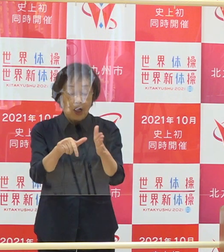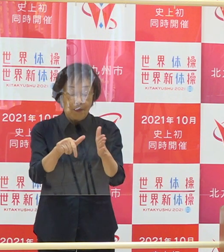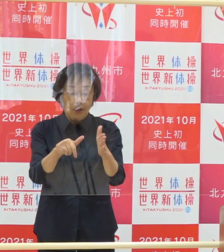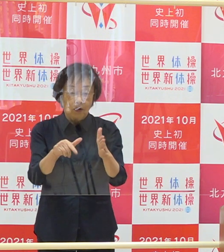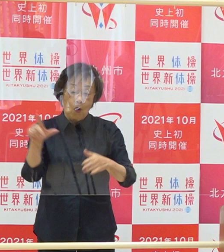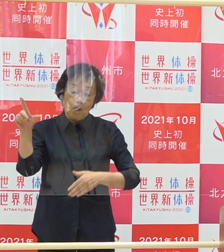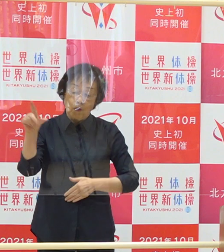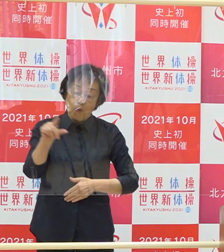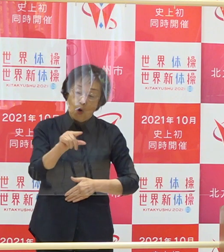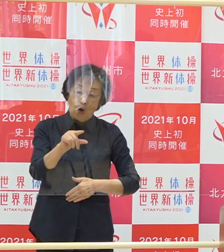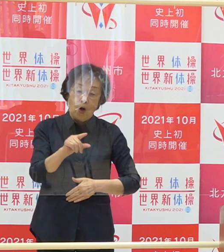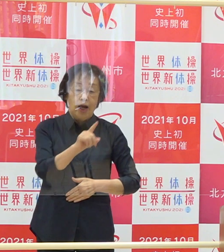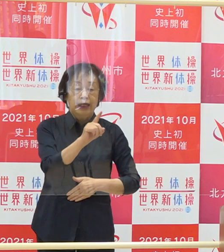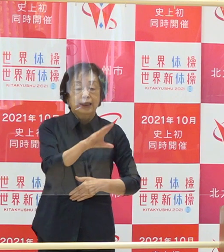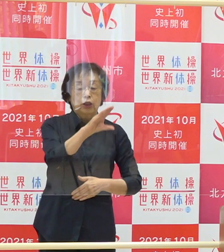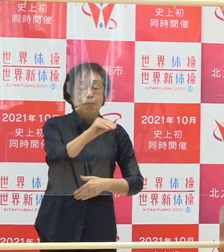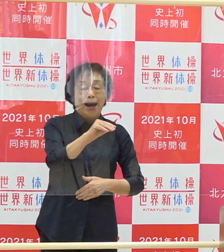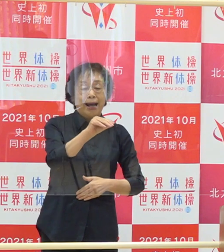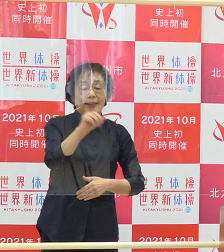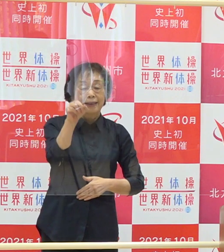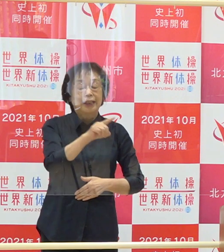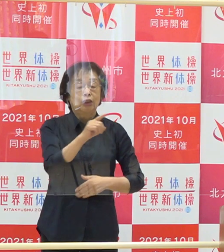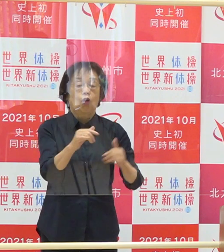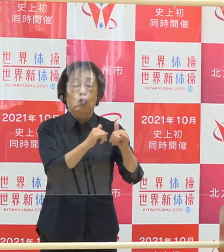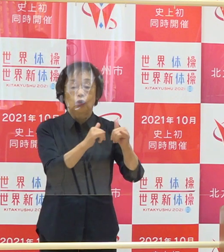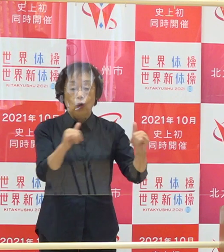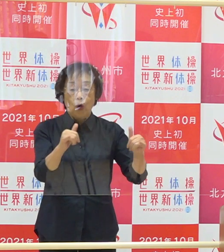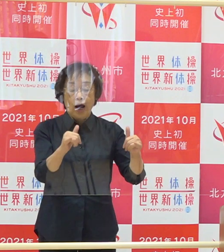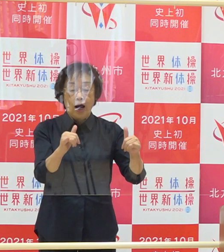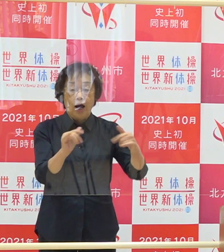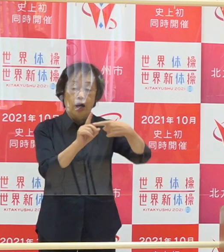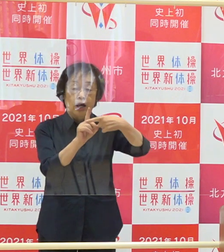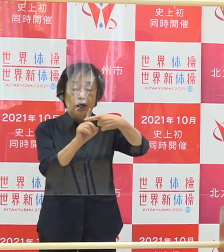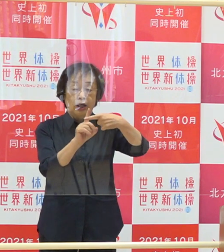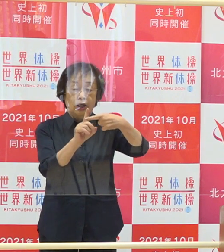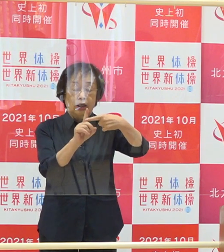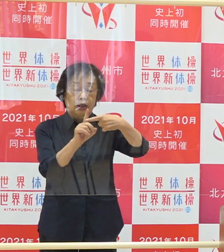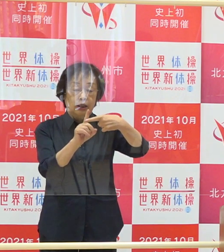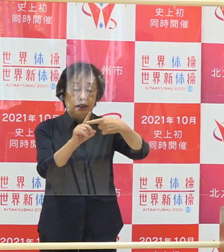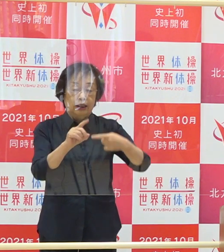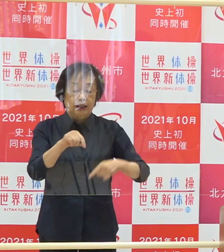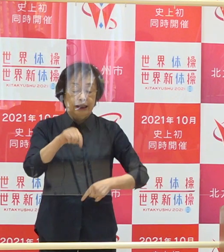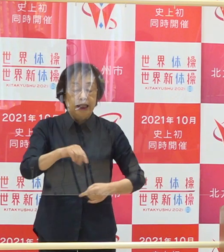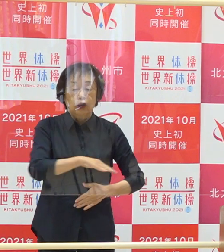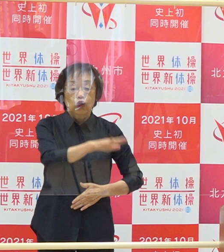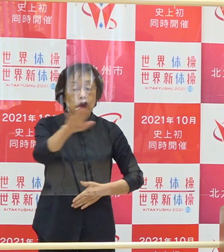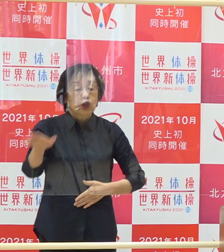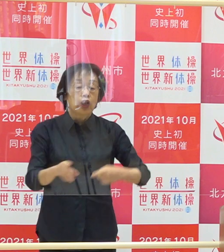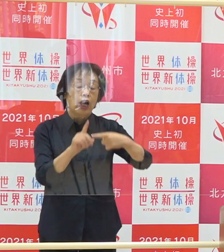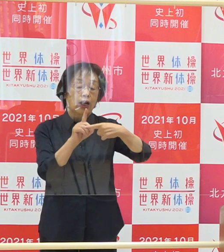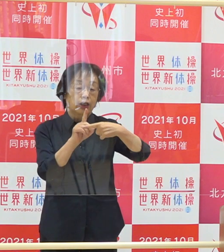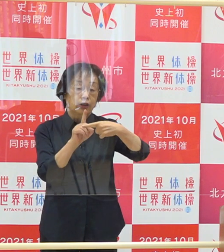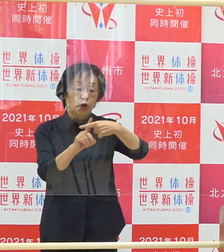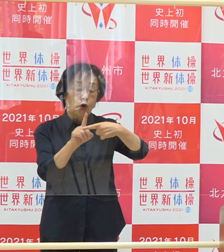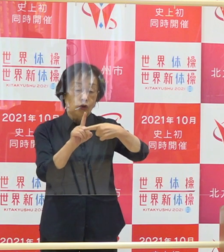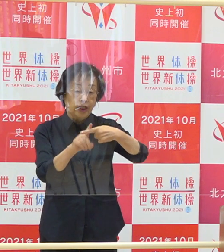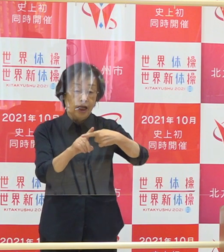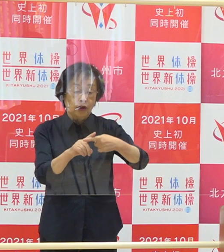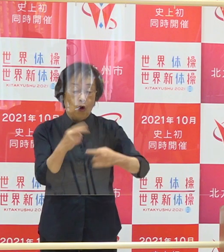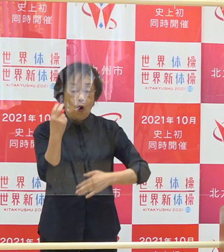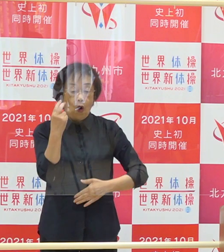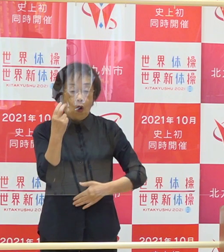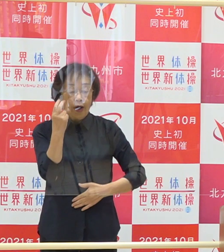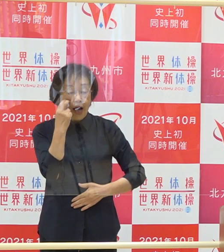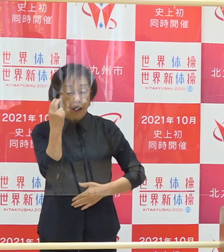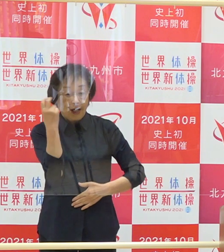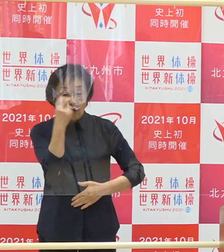ますと1万人強の方が陽性市内で確認されておりますけれども、2回接